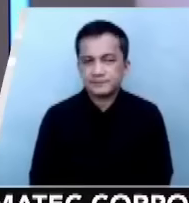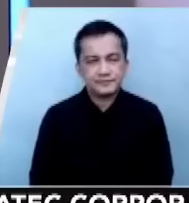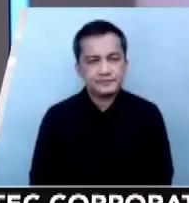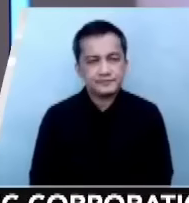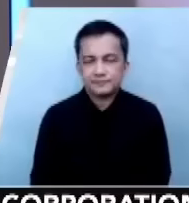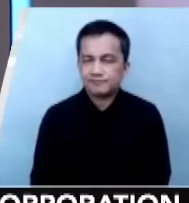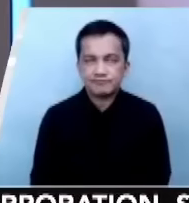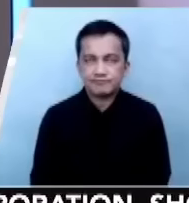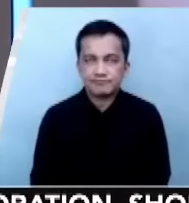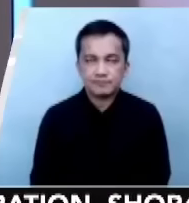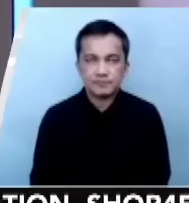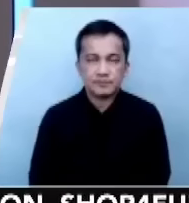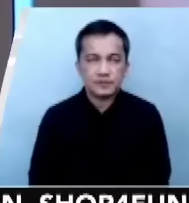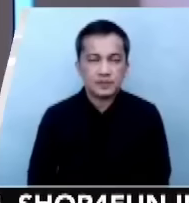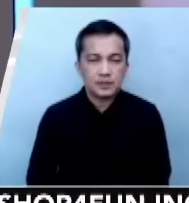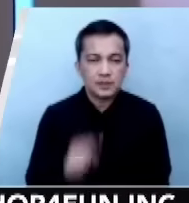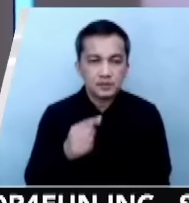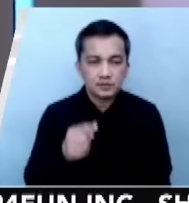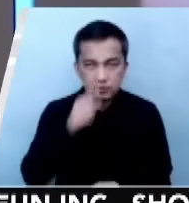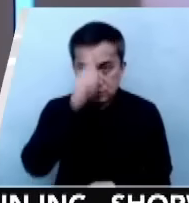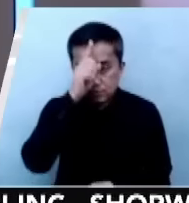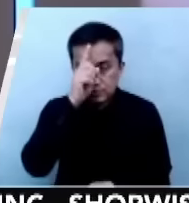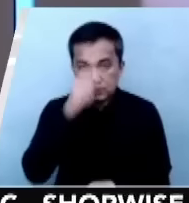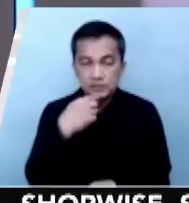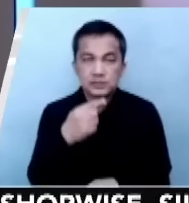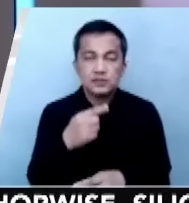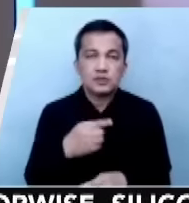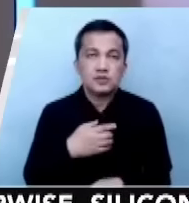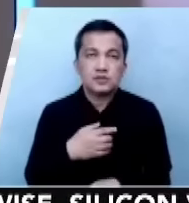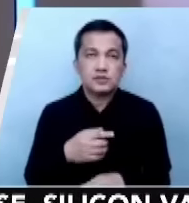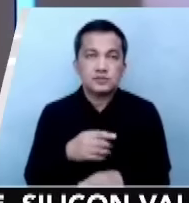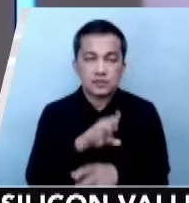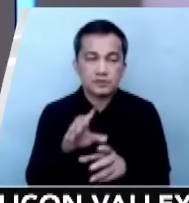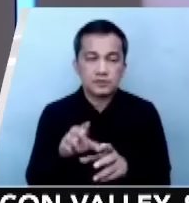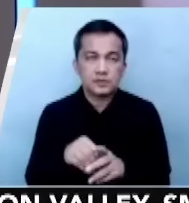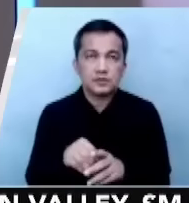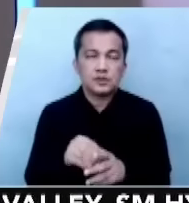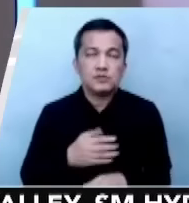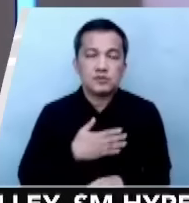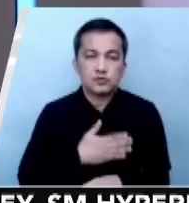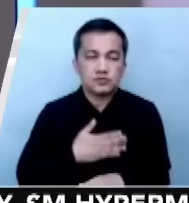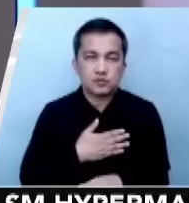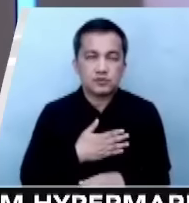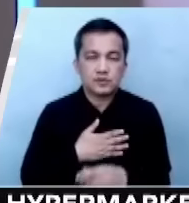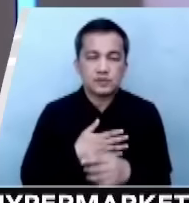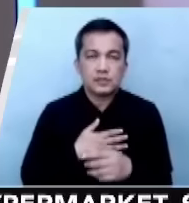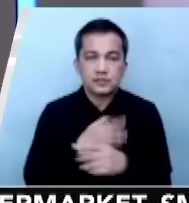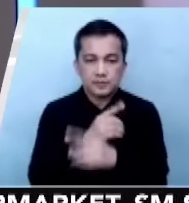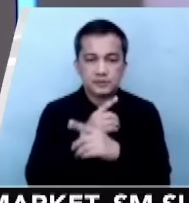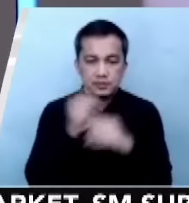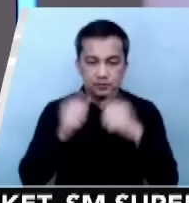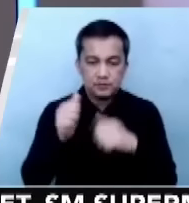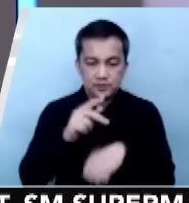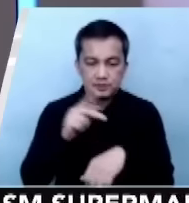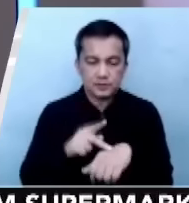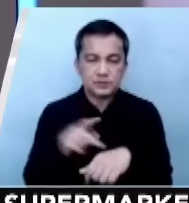Dumagdag na ang Germany sa mga bansang gusto rin magkaroon ng defense agreement sa Pilipinas tulad ng BFA ng bansa